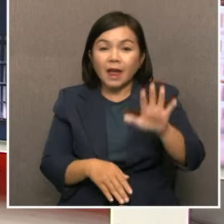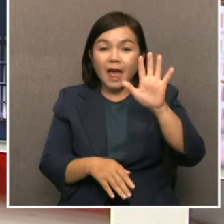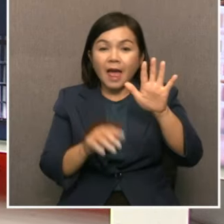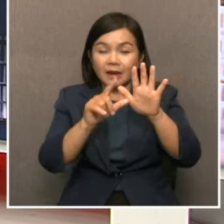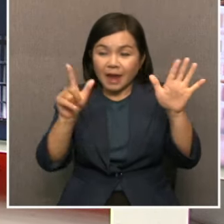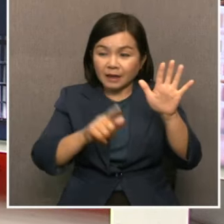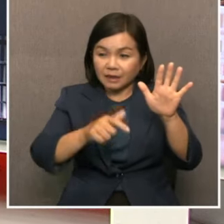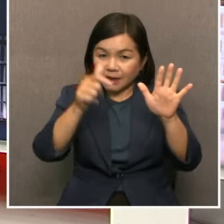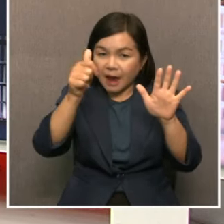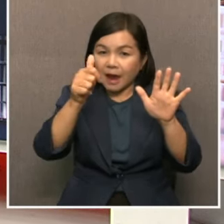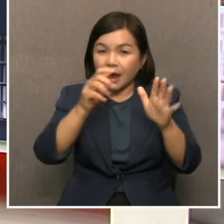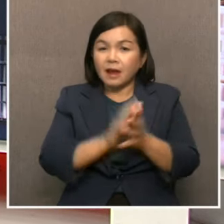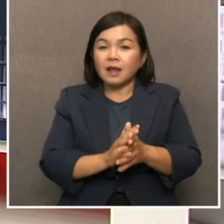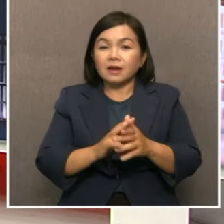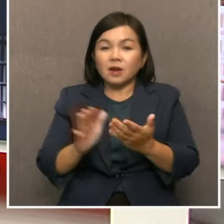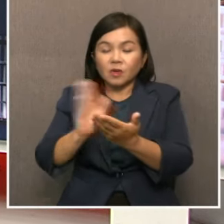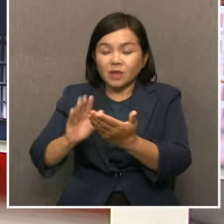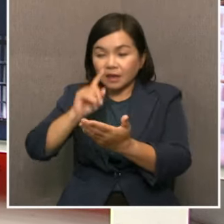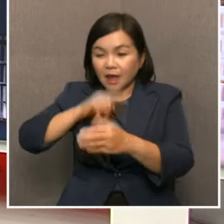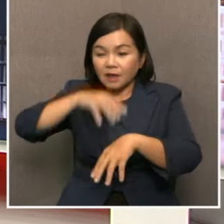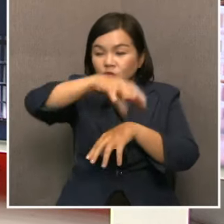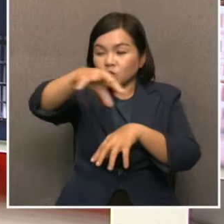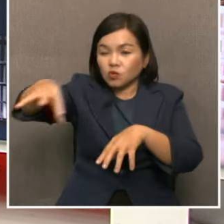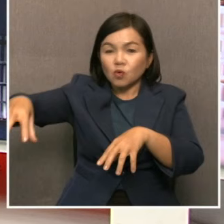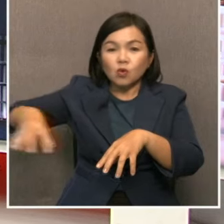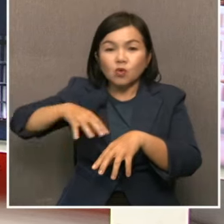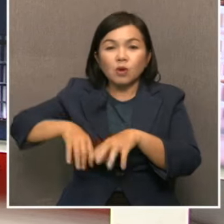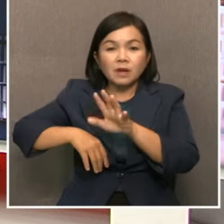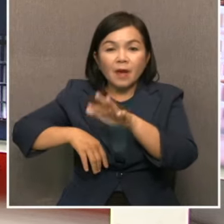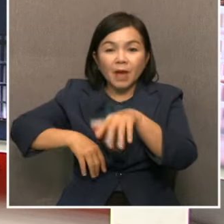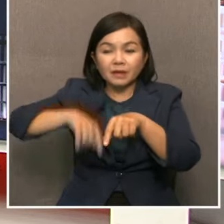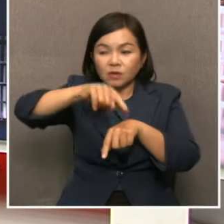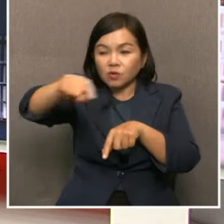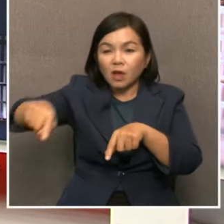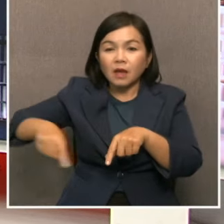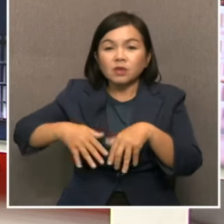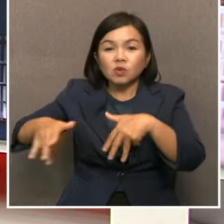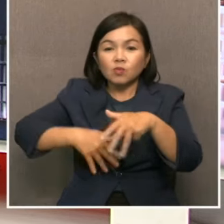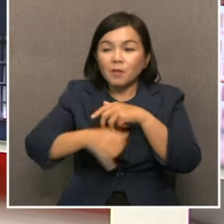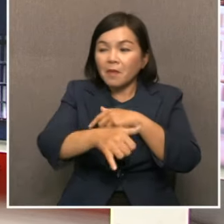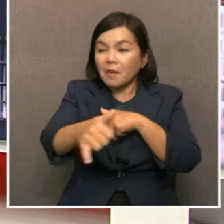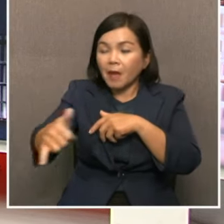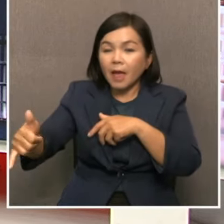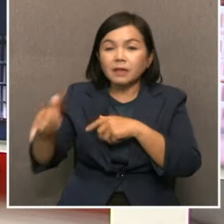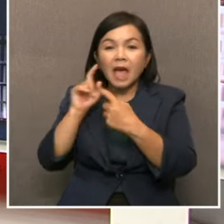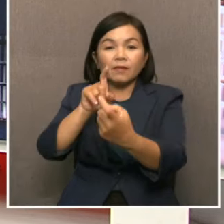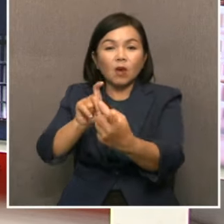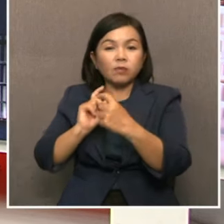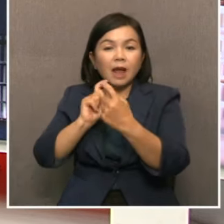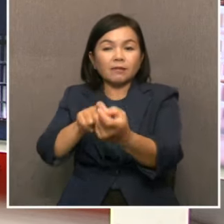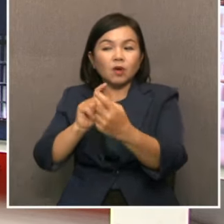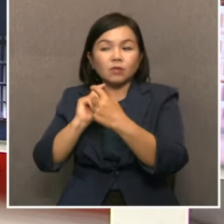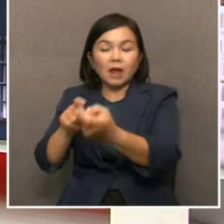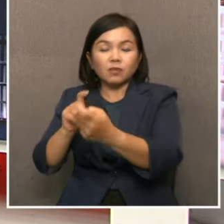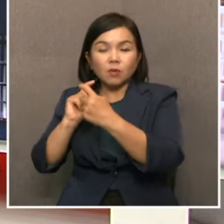จุด Walk-in 5,000 จุดทั่วประเทศ 5,000 จุดนี้แหละค่ะจะเป็นเครื่องจักรสำคัญเลยนะคะในการตอบคำถามให้ประชาชนนั้น